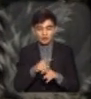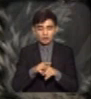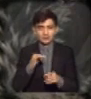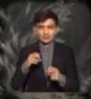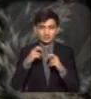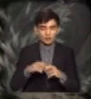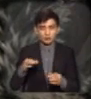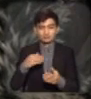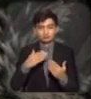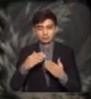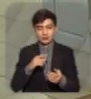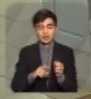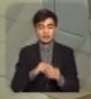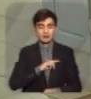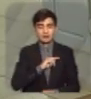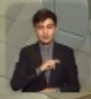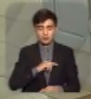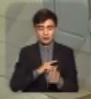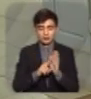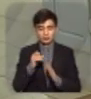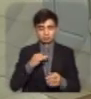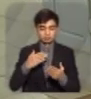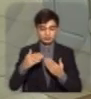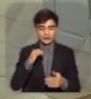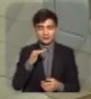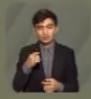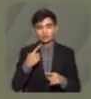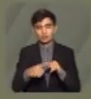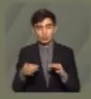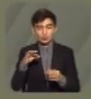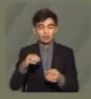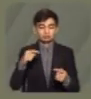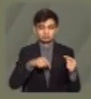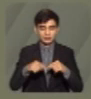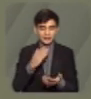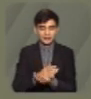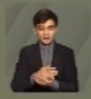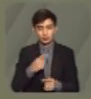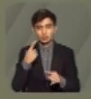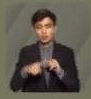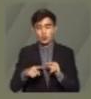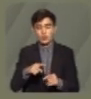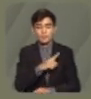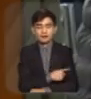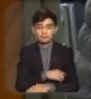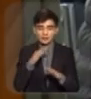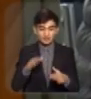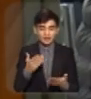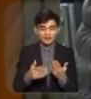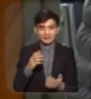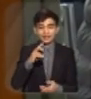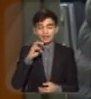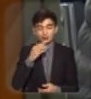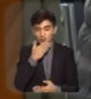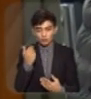ведется разъяснительная работа. Теперь все медучреждения взаимодействуют друг с другом. И если в какой-то клинике, к примеру, нет пульмонолога,